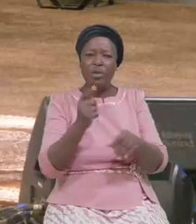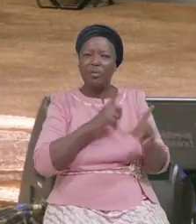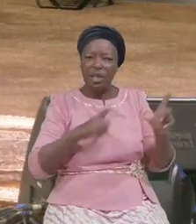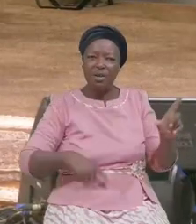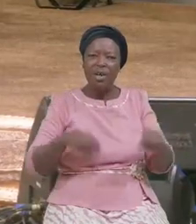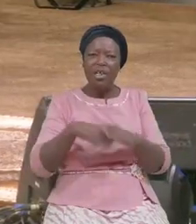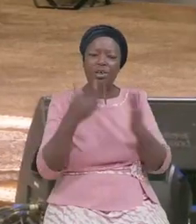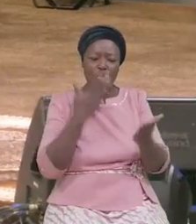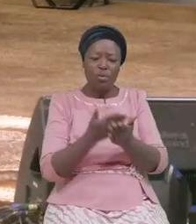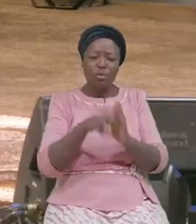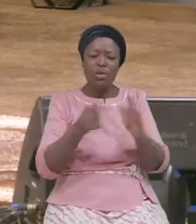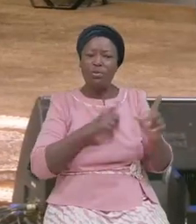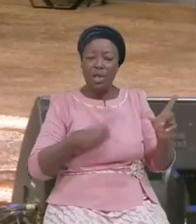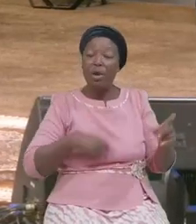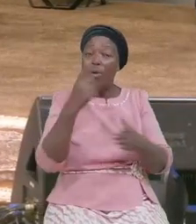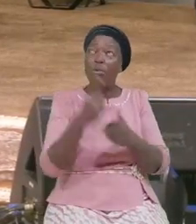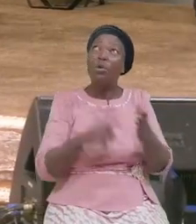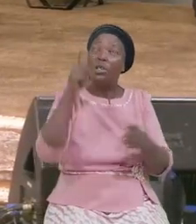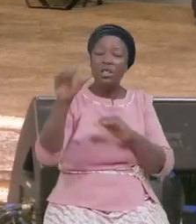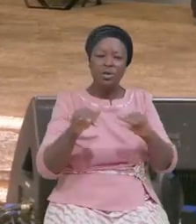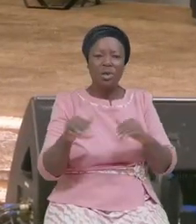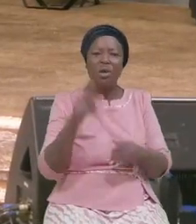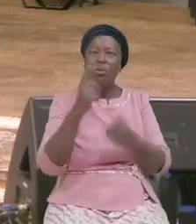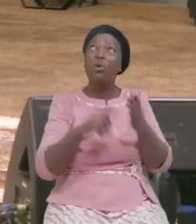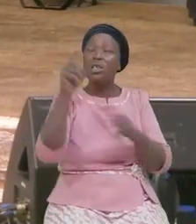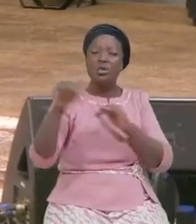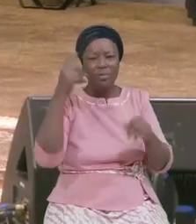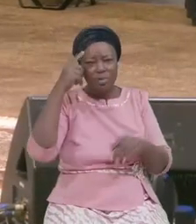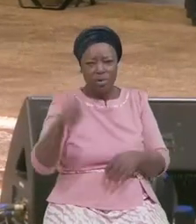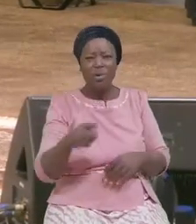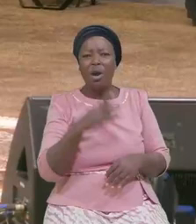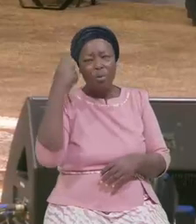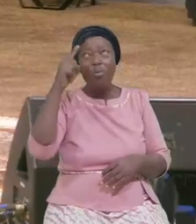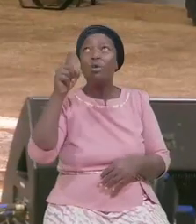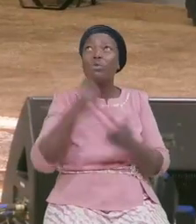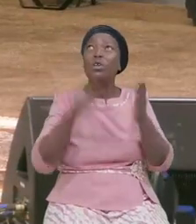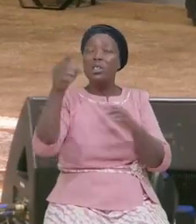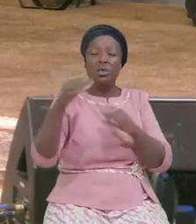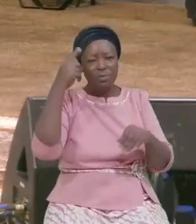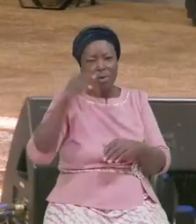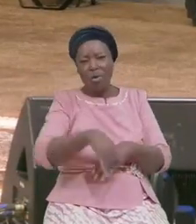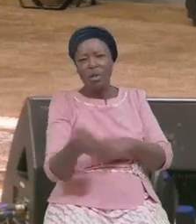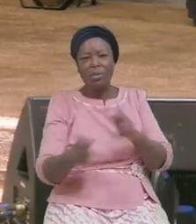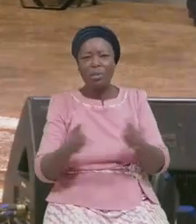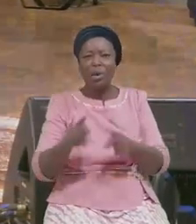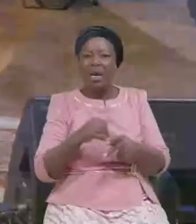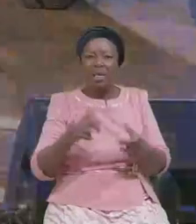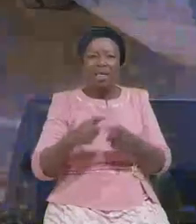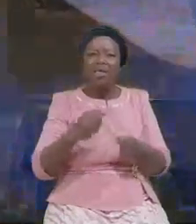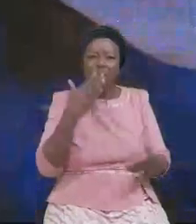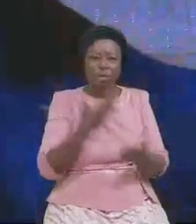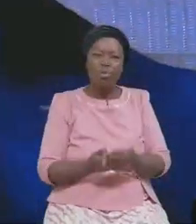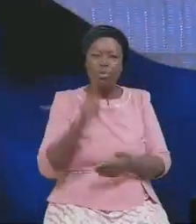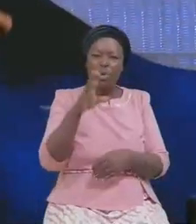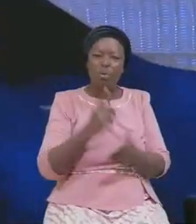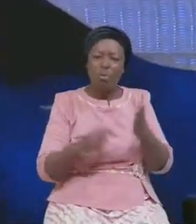bontés du Seigneur, ce que lui fait, ce qu'il fait pour vous, ce qu'il a fait pour les autres qui l'ont servi, et c'est un Dieu non partiel.